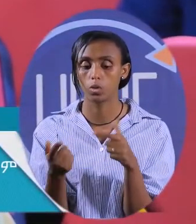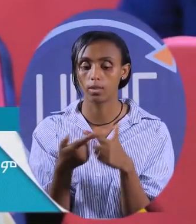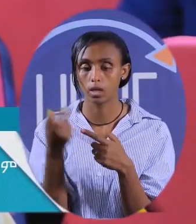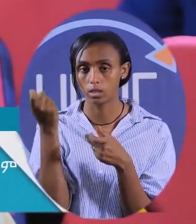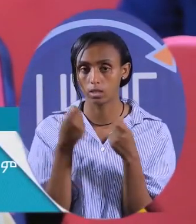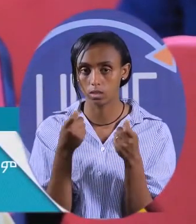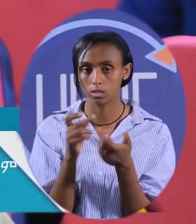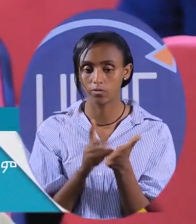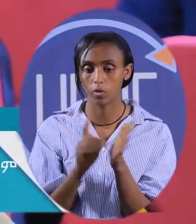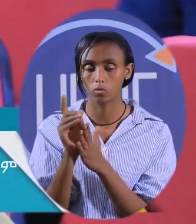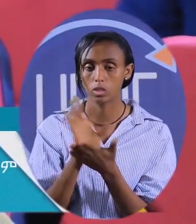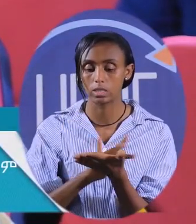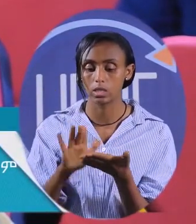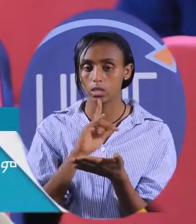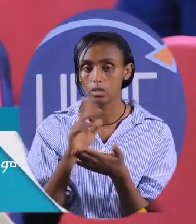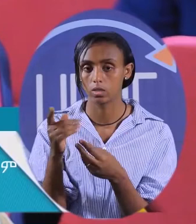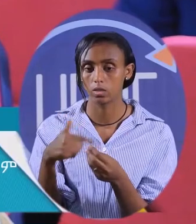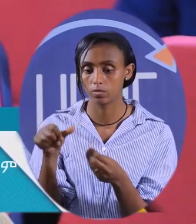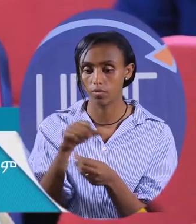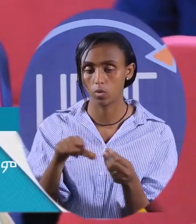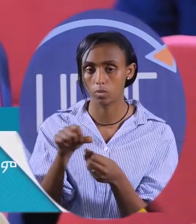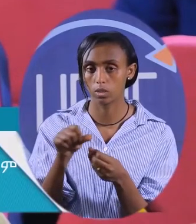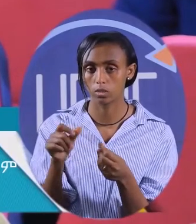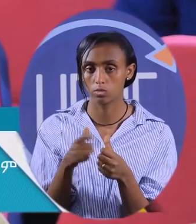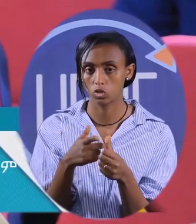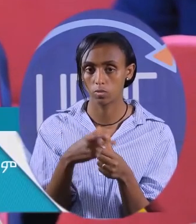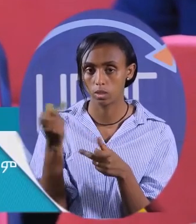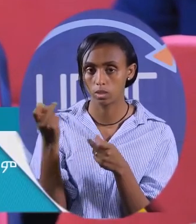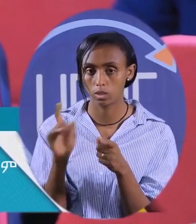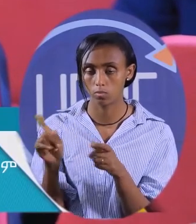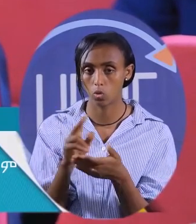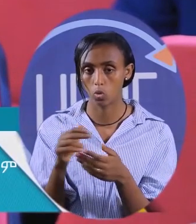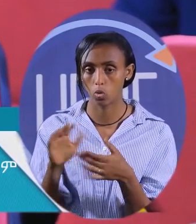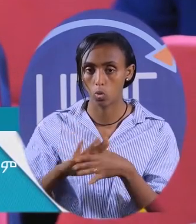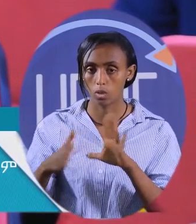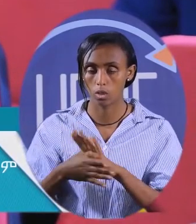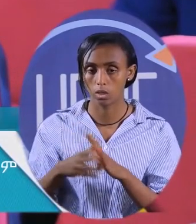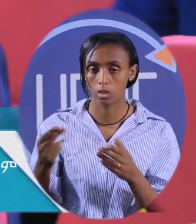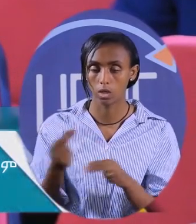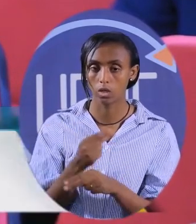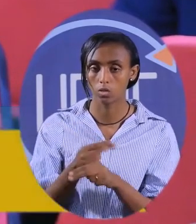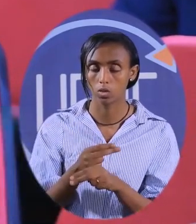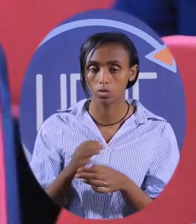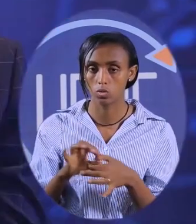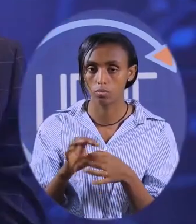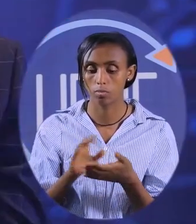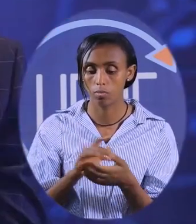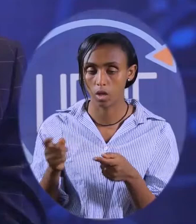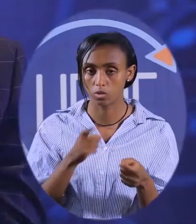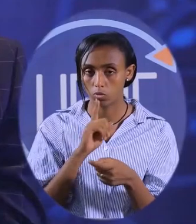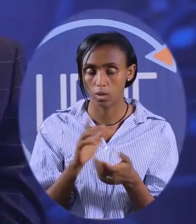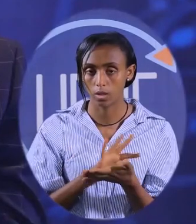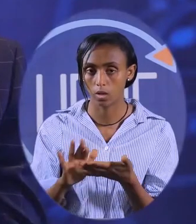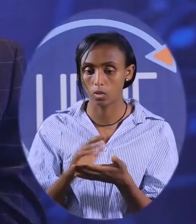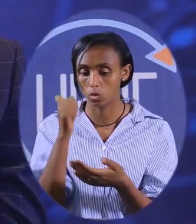ሁለተኛ ዲግሪን በዴቨሎፕመንታል ስተዲስ ኤንቫይሮንመንት ኤንድ ዴቨሎፕመንት የመጀመሪያ ዲግሪን ደግሞ ከጎንደር ዩኒቨርሲቲ ናቹራል ሪሶርስ ማኔጅመንት ነው ያጠናሁት።